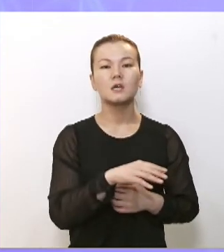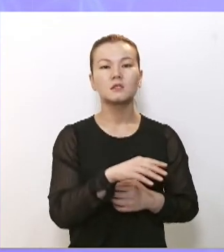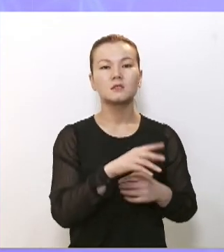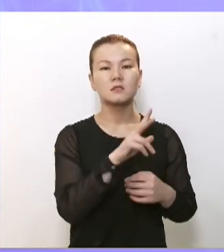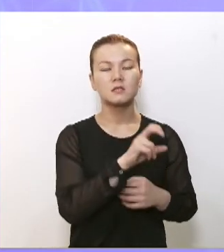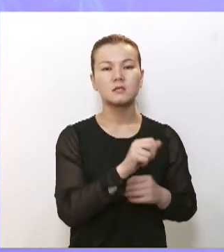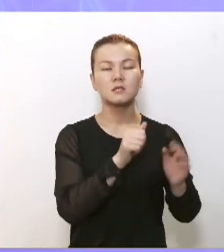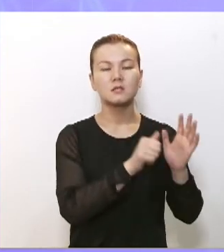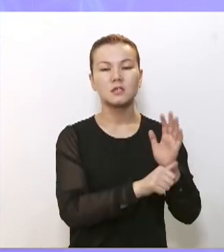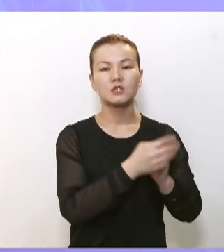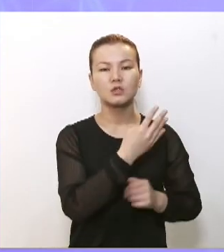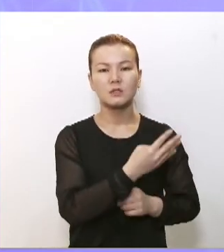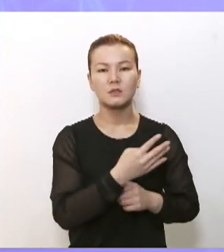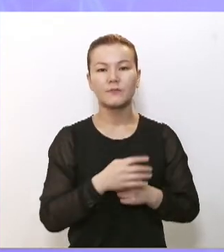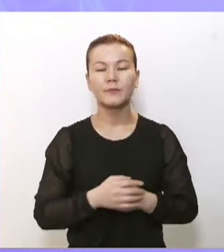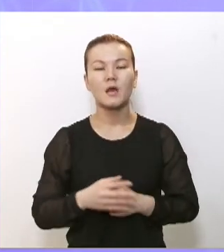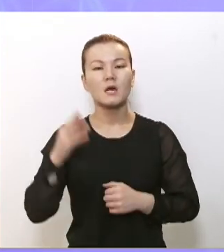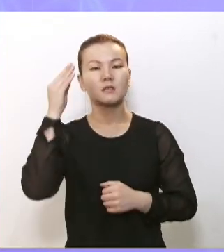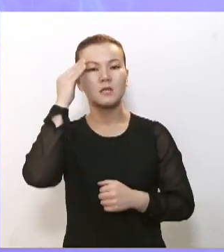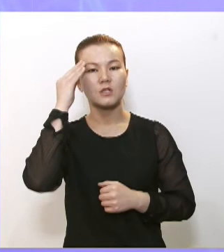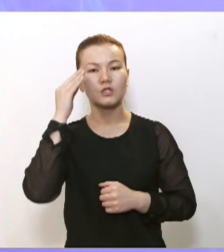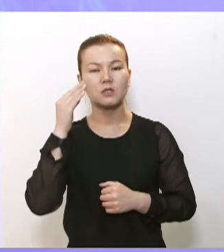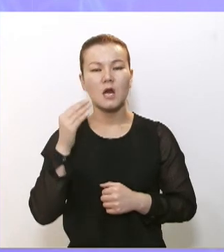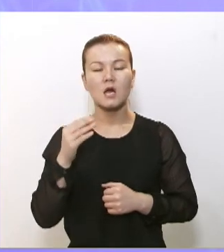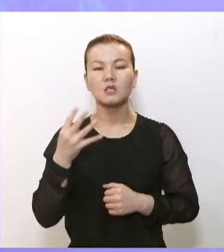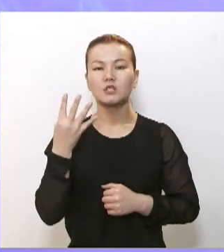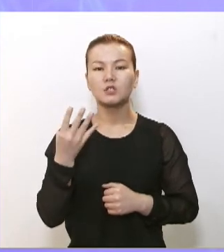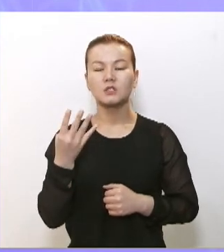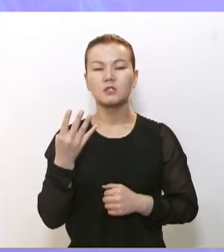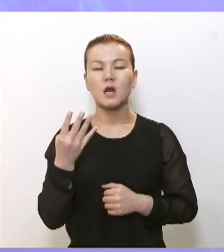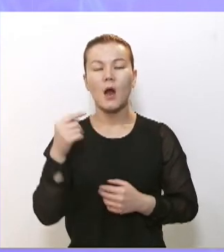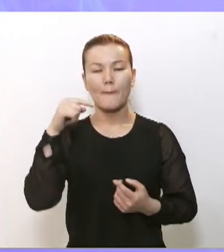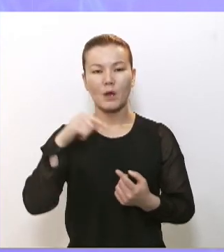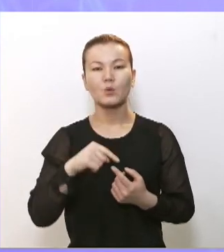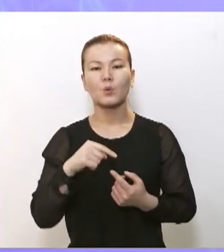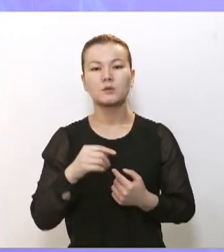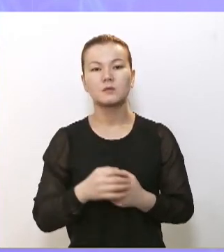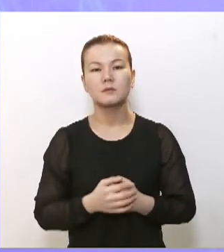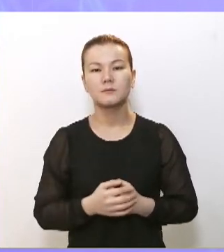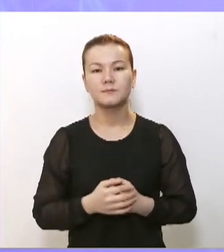1364 значит 4 подходит